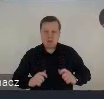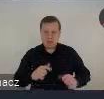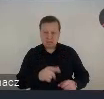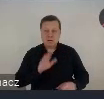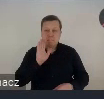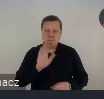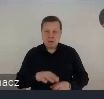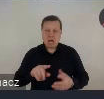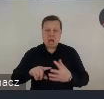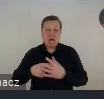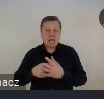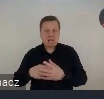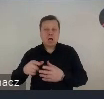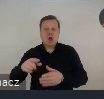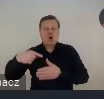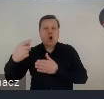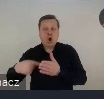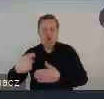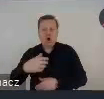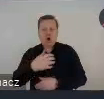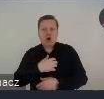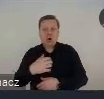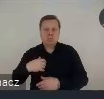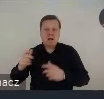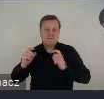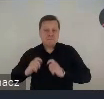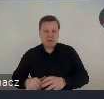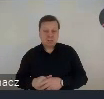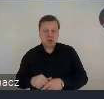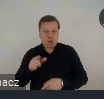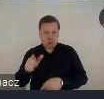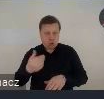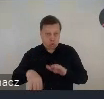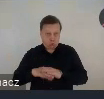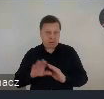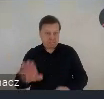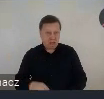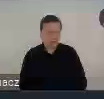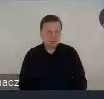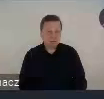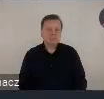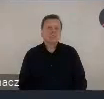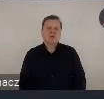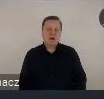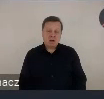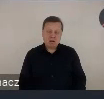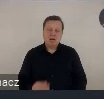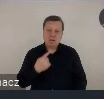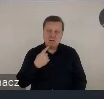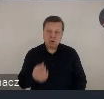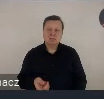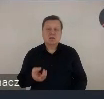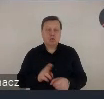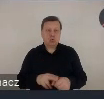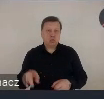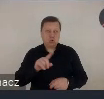Kół Gospodyń Wiejskich, są również upoważnione? No to jest właśnie to, do czego dążyłem, że niektóre kategorie